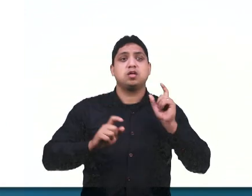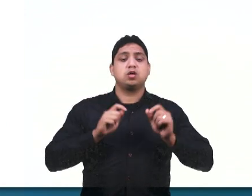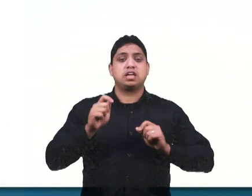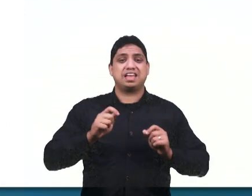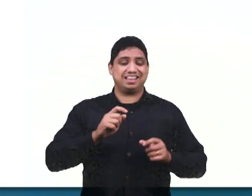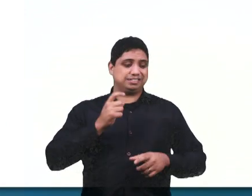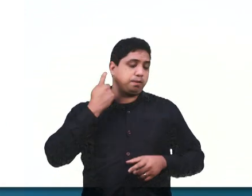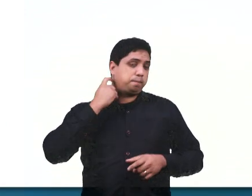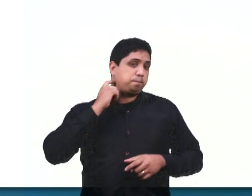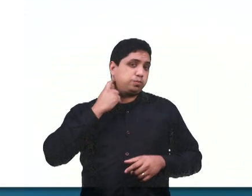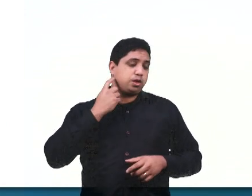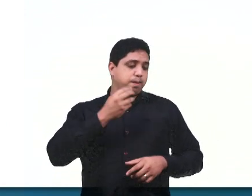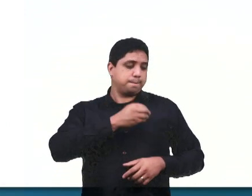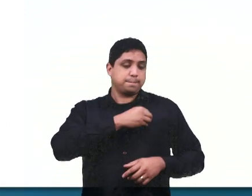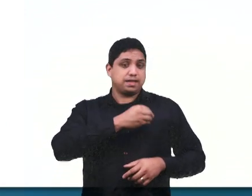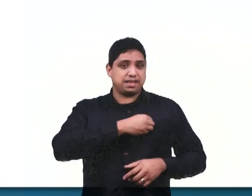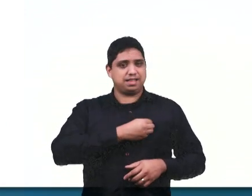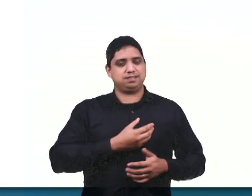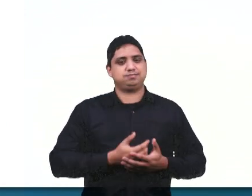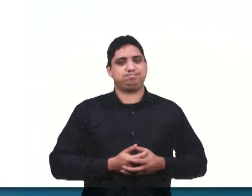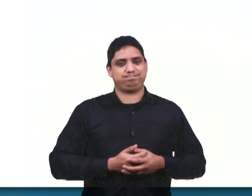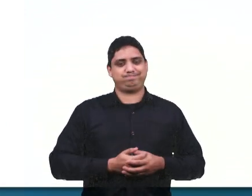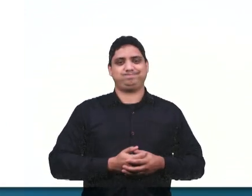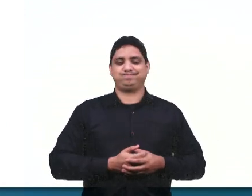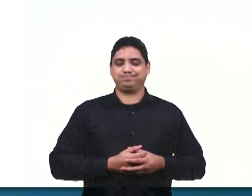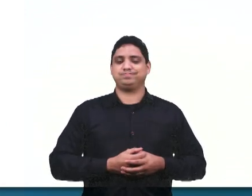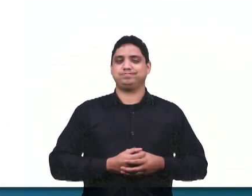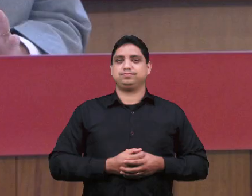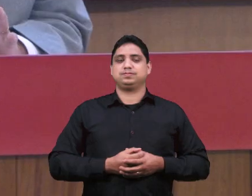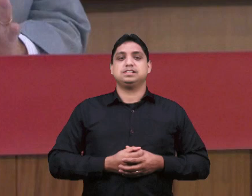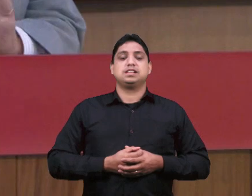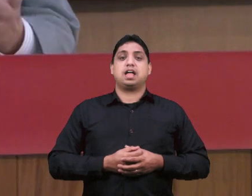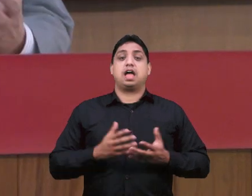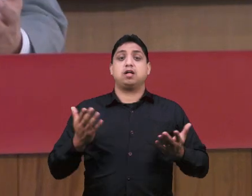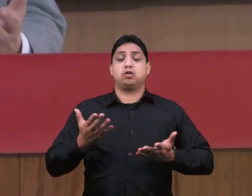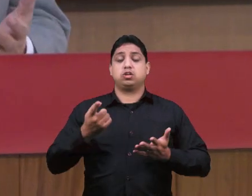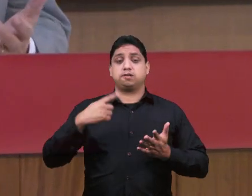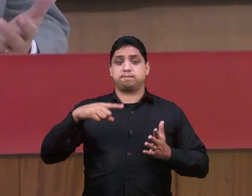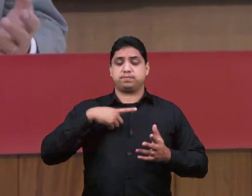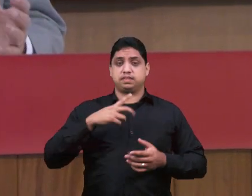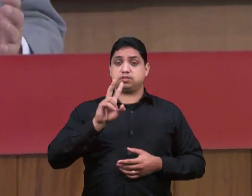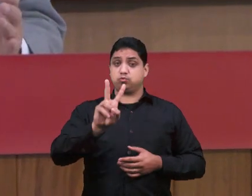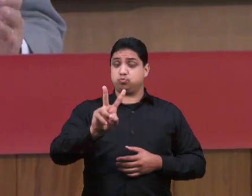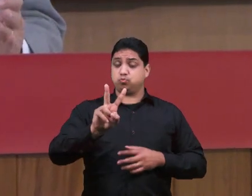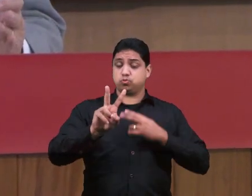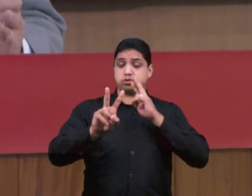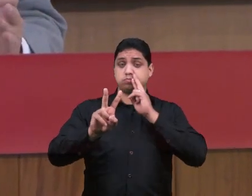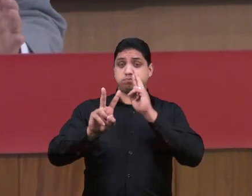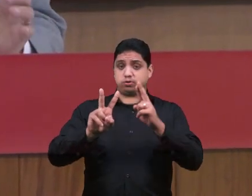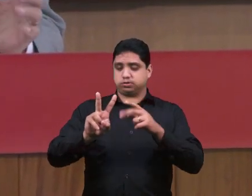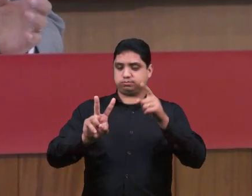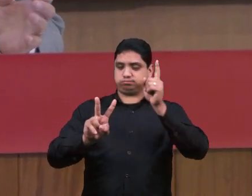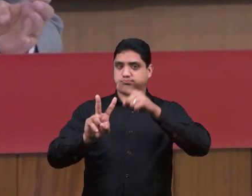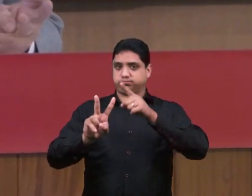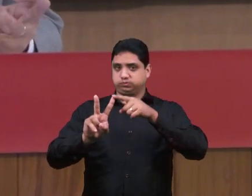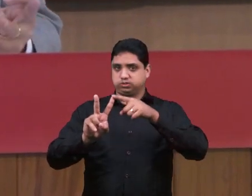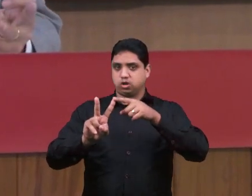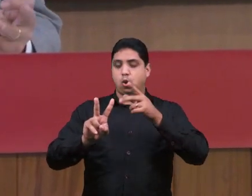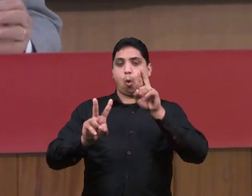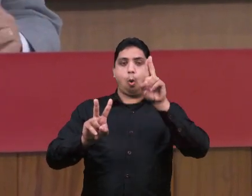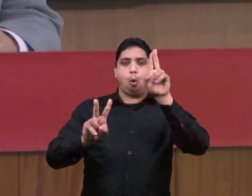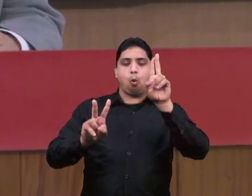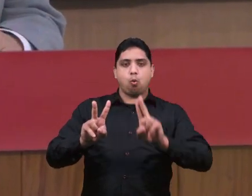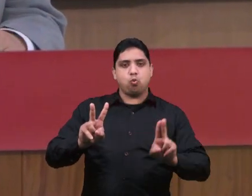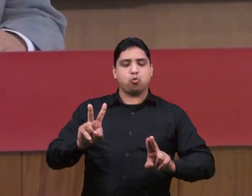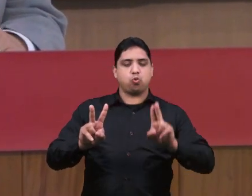voulaient se présenter avec la saleté de l'extérieur? Et nous avons deux réponses à cette question. La première vient de